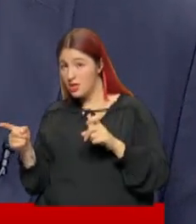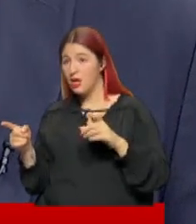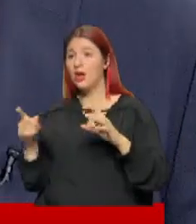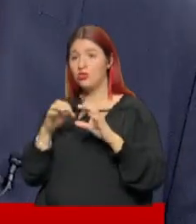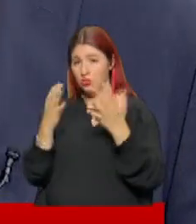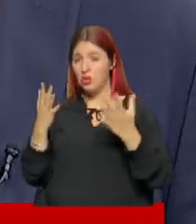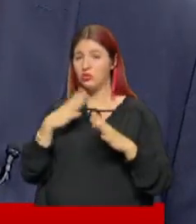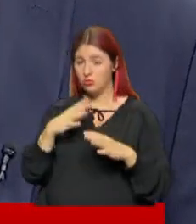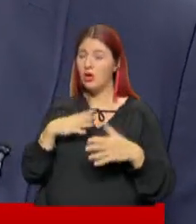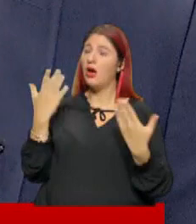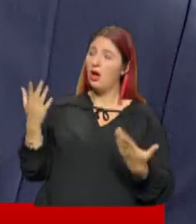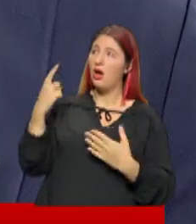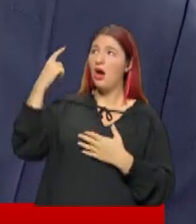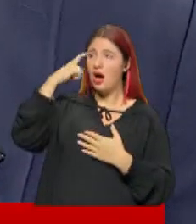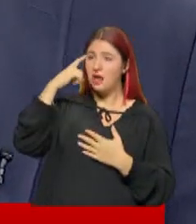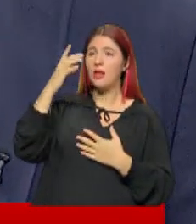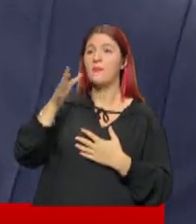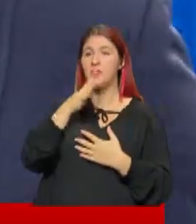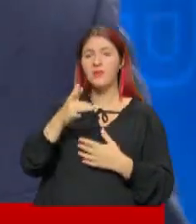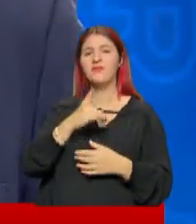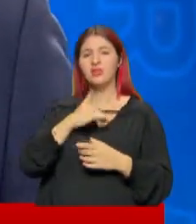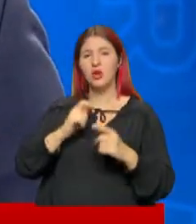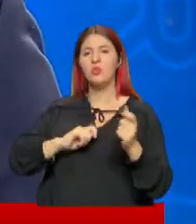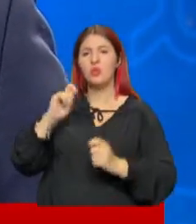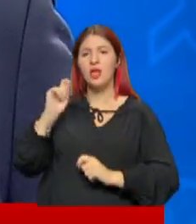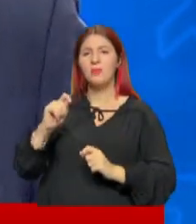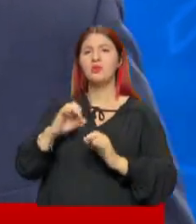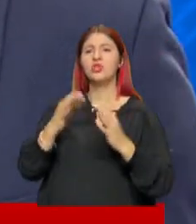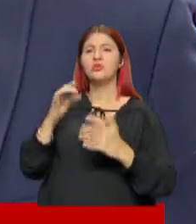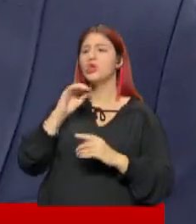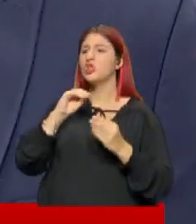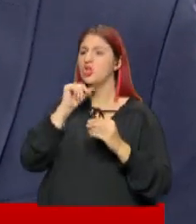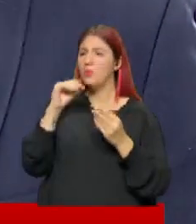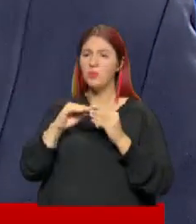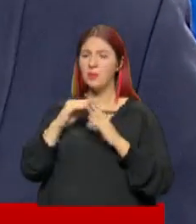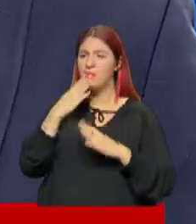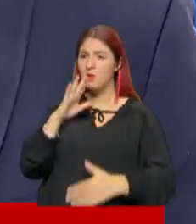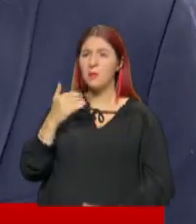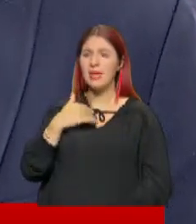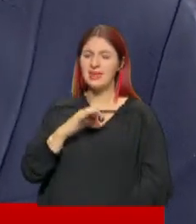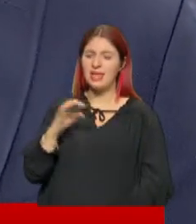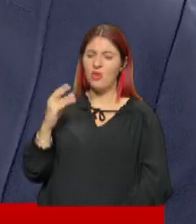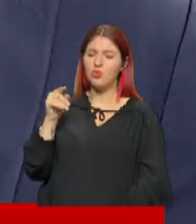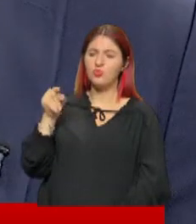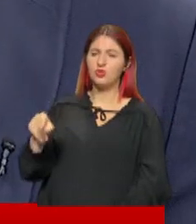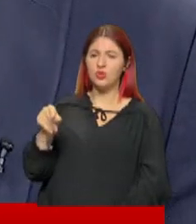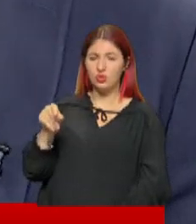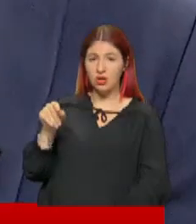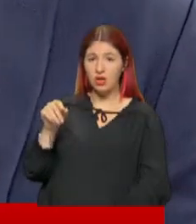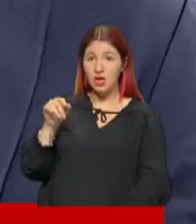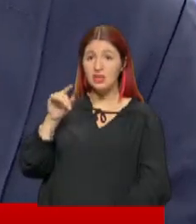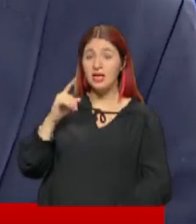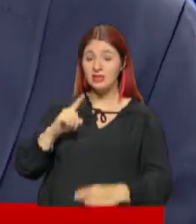istiyorsanız aklınızı, bilimi, vicdanınızı kullanarak çözemeyeceğiniz sorun yok. Ben net olduğum nokta burası, bakın.